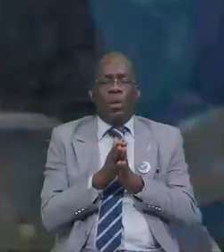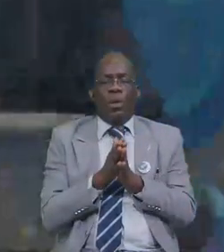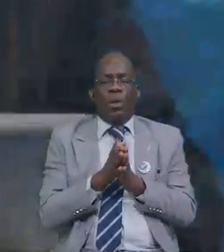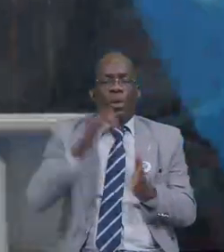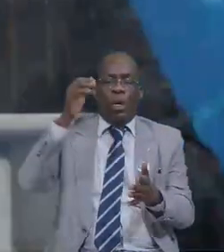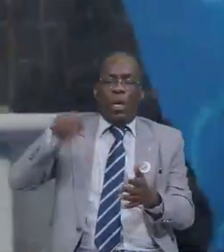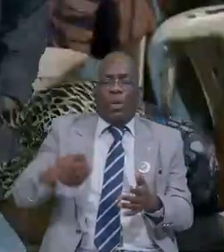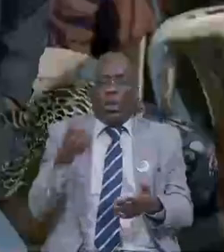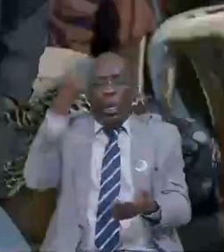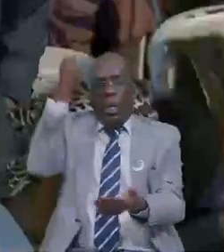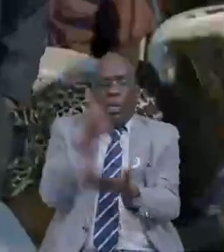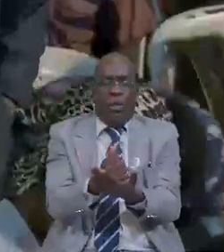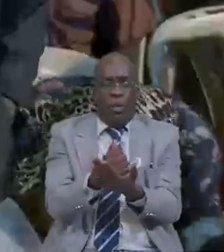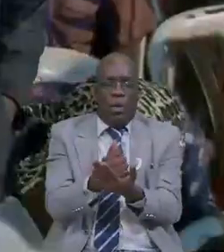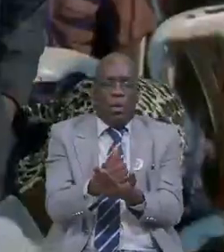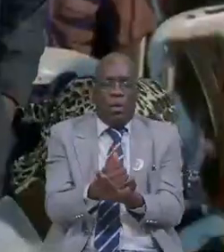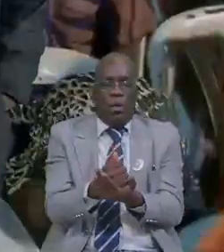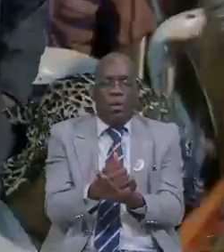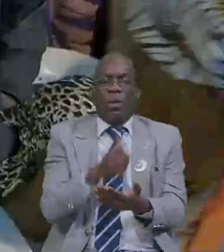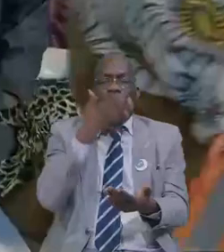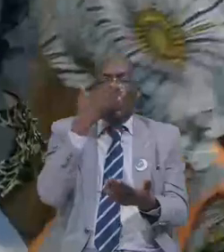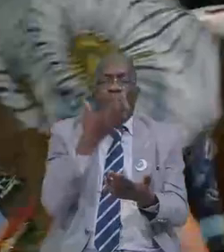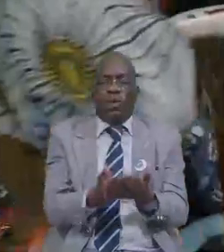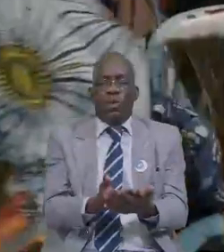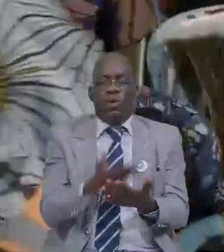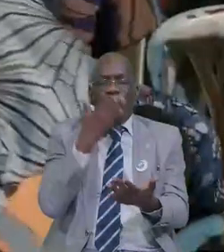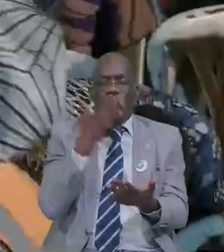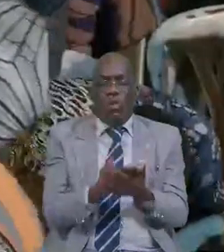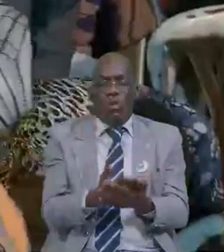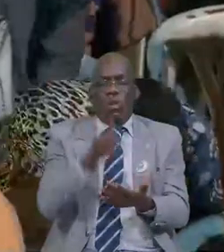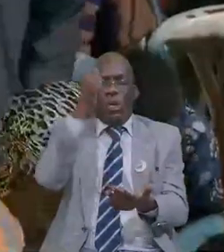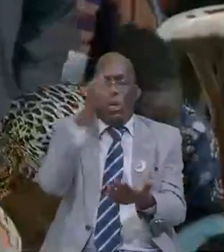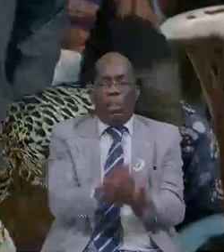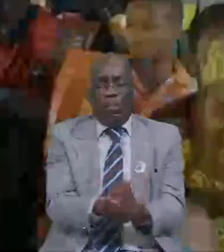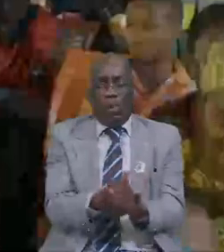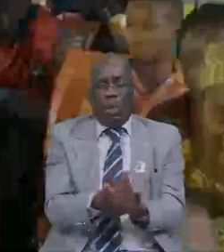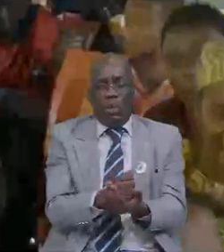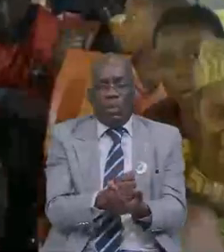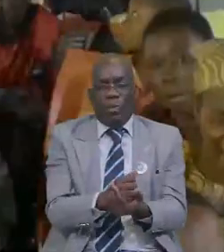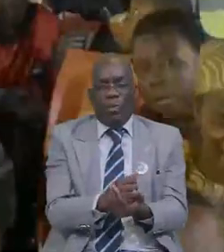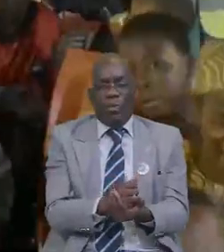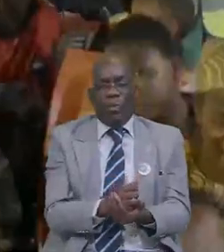Un autre amen. Un bonbon amen.